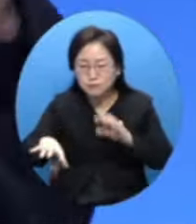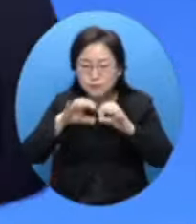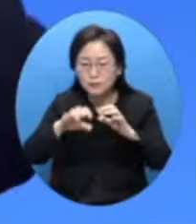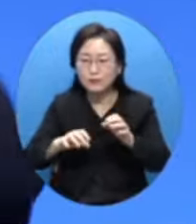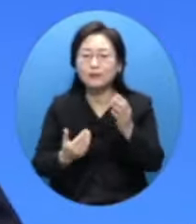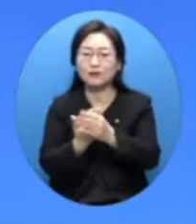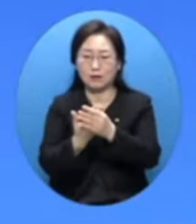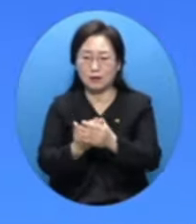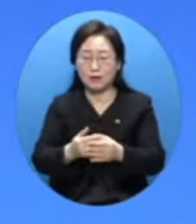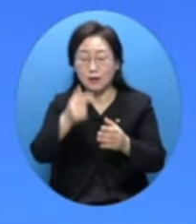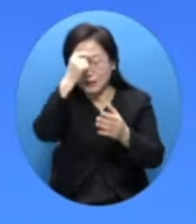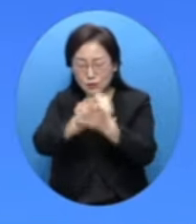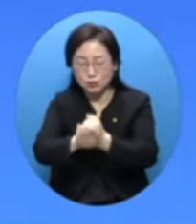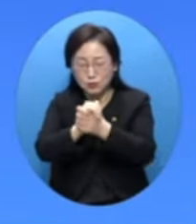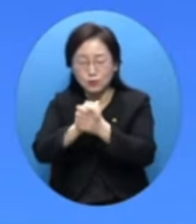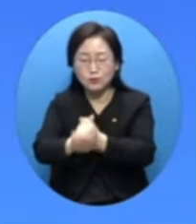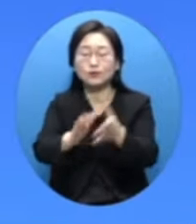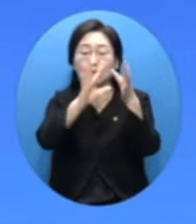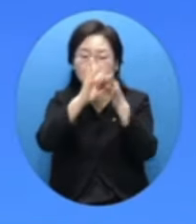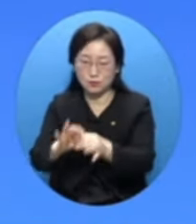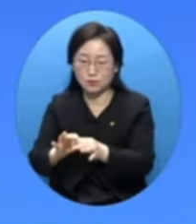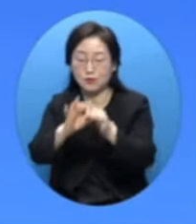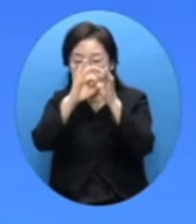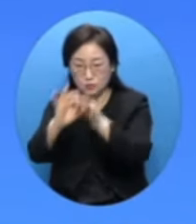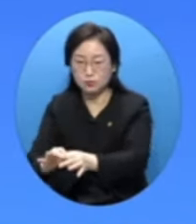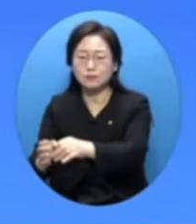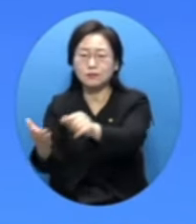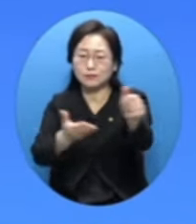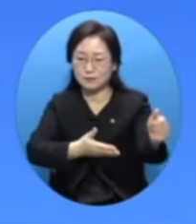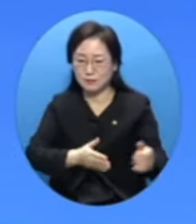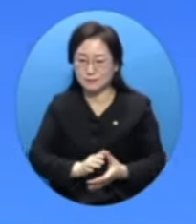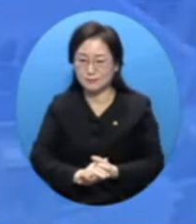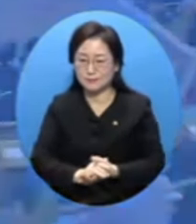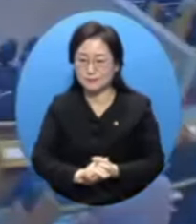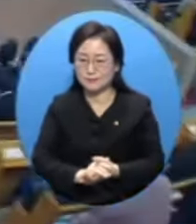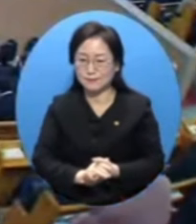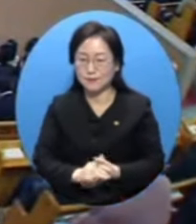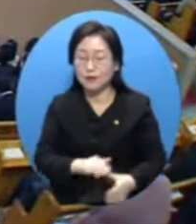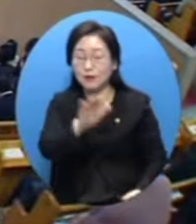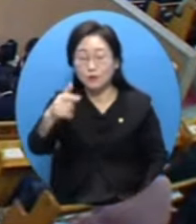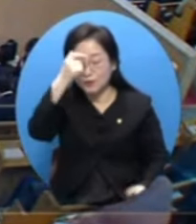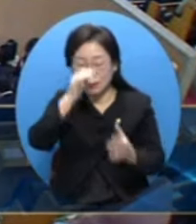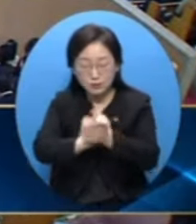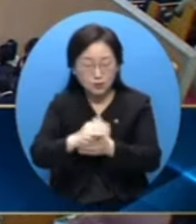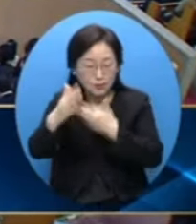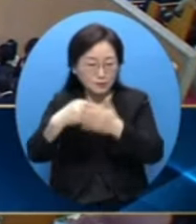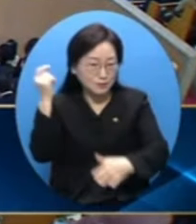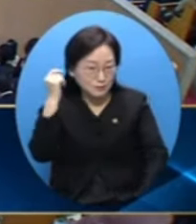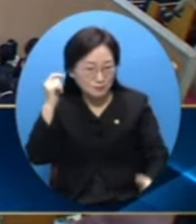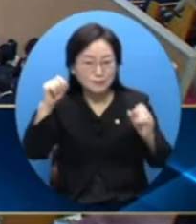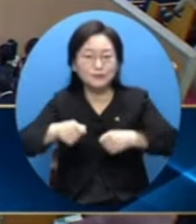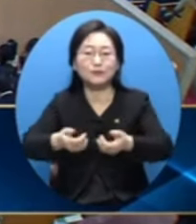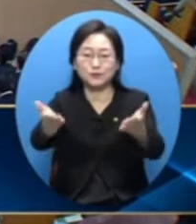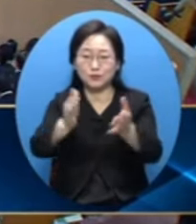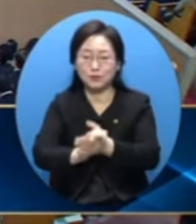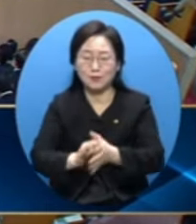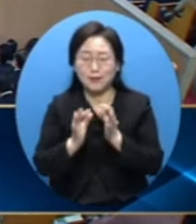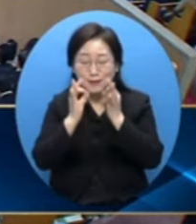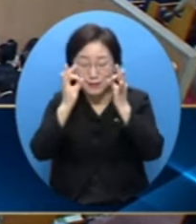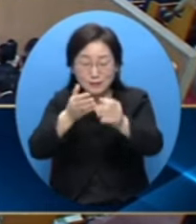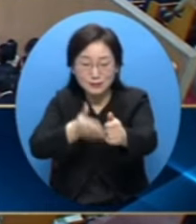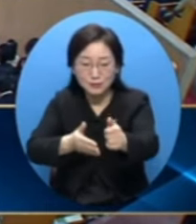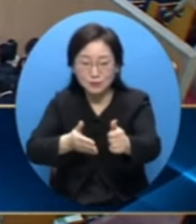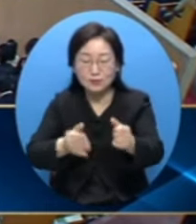것입니다. 기도하고 또 기도하고 또 기도하고 또 기도해야 되는 것입니다. 우리의 기도에 하나님께서 응답해 주십니다. 간절히 기도할 때